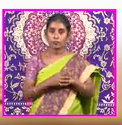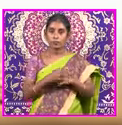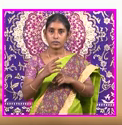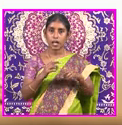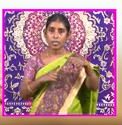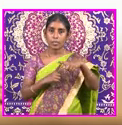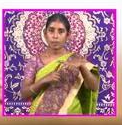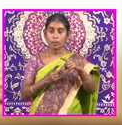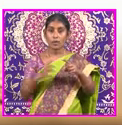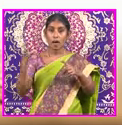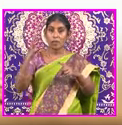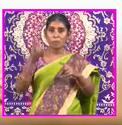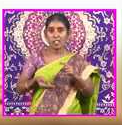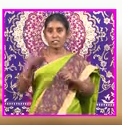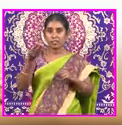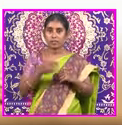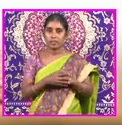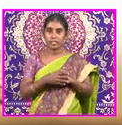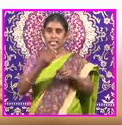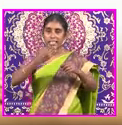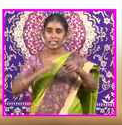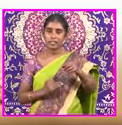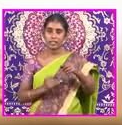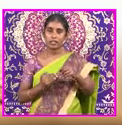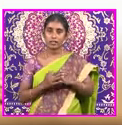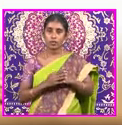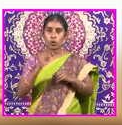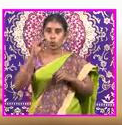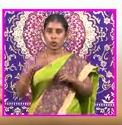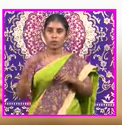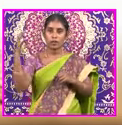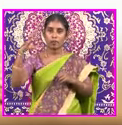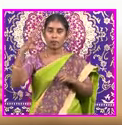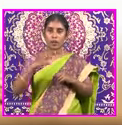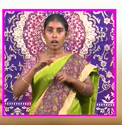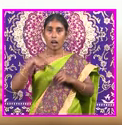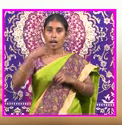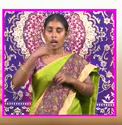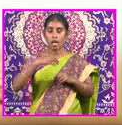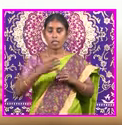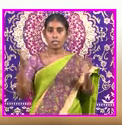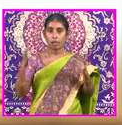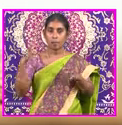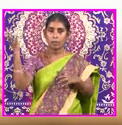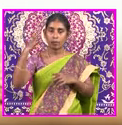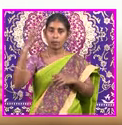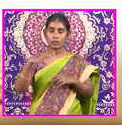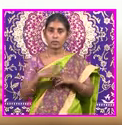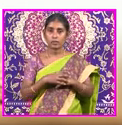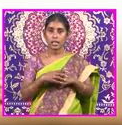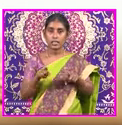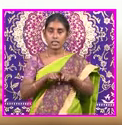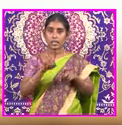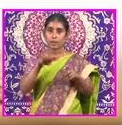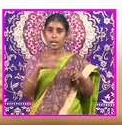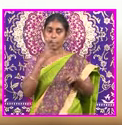போட்டிருக்கோம். வெப்பமானது பொதுவாக பூமியின் மேற்பகுதியிலிருந்து விண்வெளிக்கு நோக்கி செல்ல செல்ல குறைகிறது. அடுத்தது